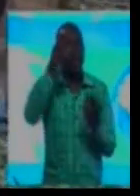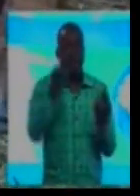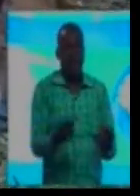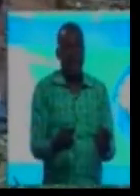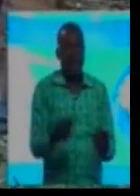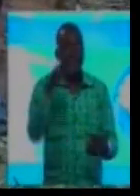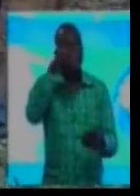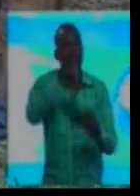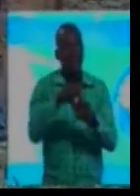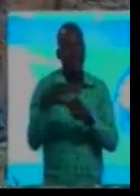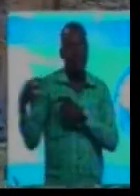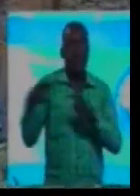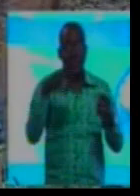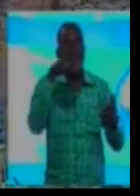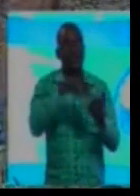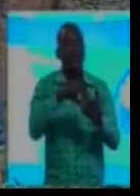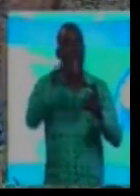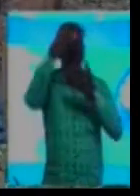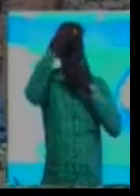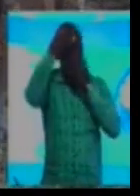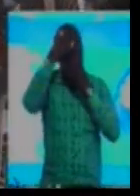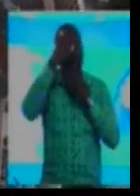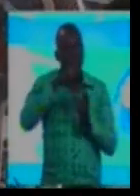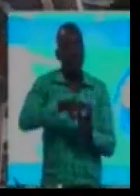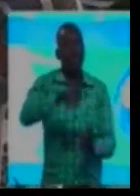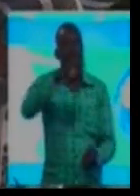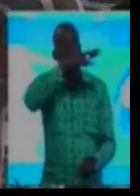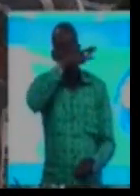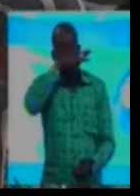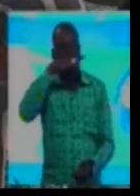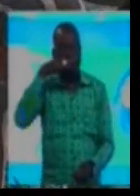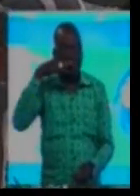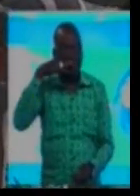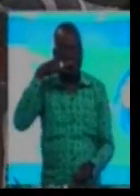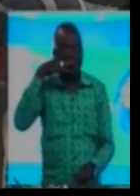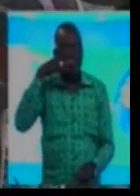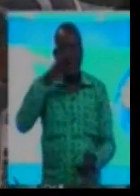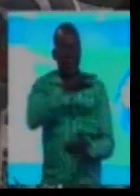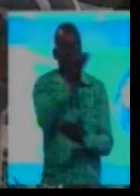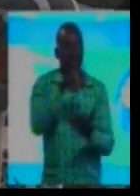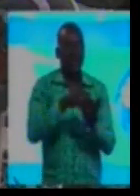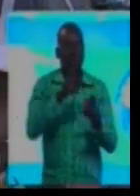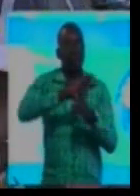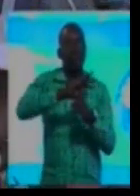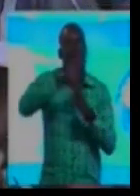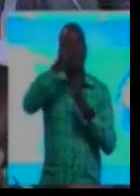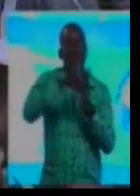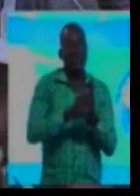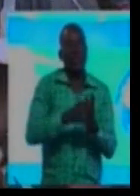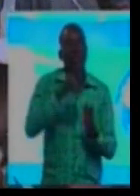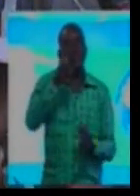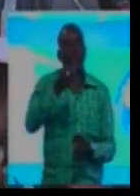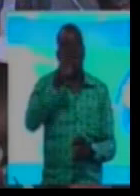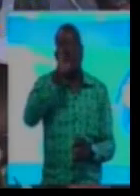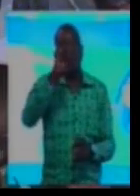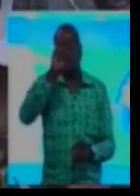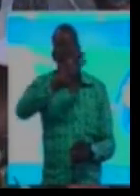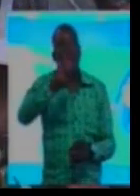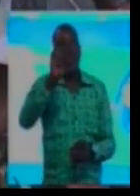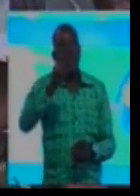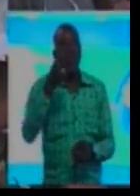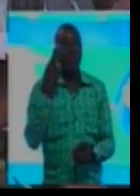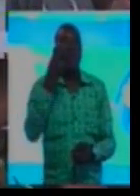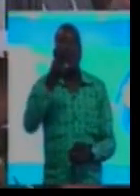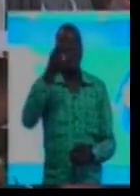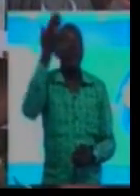d'or dans la lutte contre le terrorisme et le grand banditisme. Un centre de formation de groupes d'autodéfense dans la Sicile verra bientôt